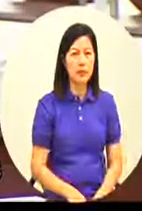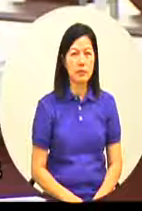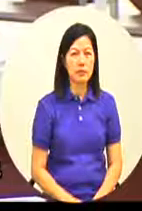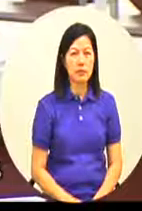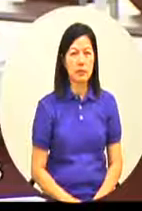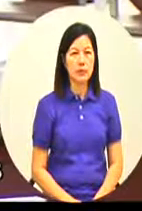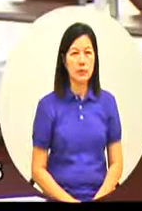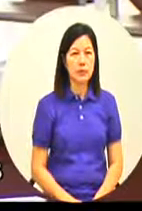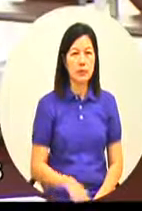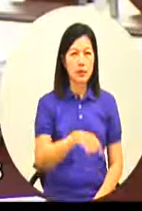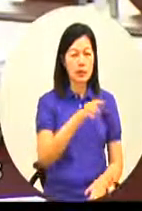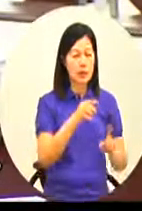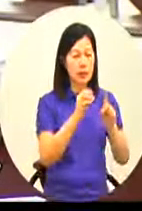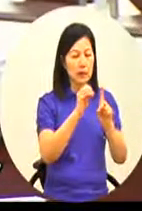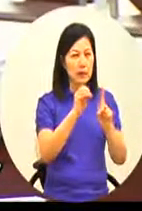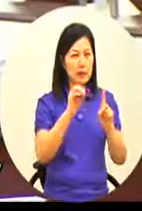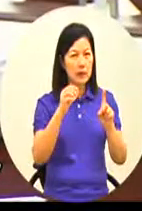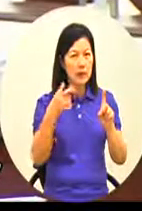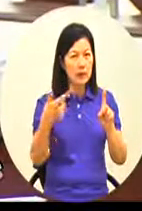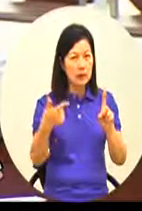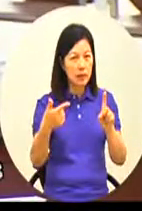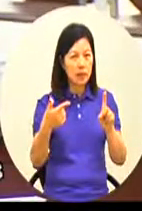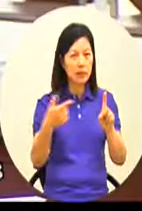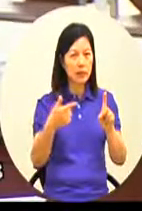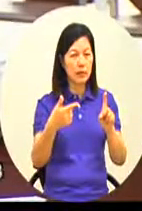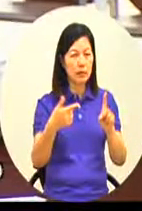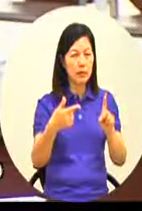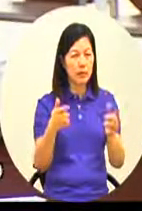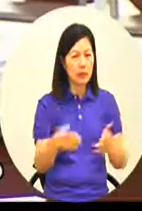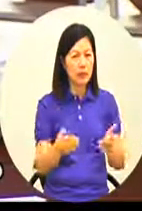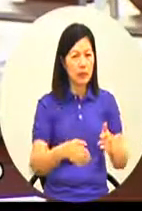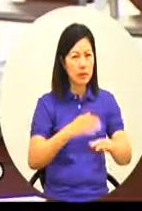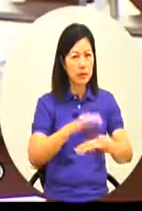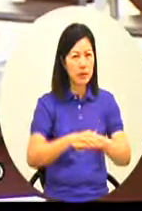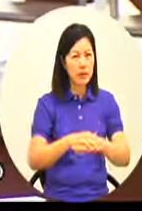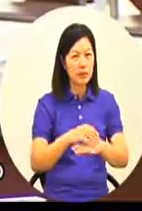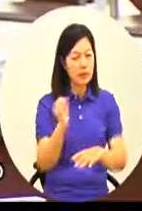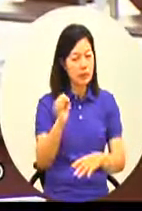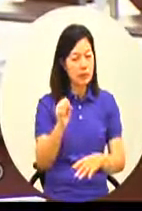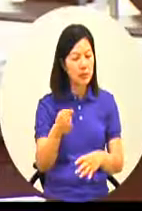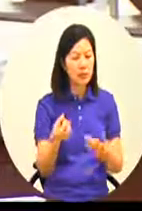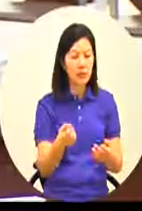开？无多讲1807、1806年的教育局也当了完工，来，请回答。